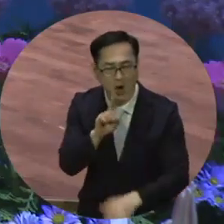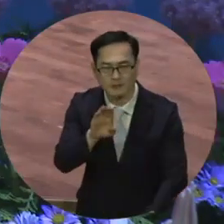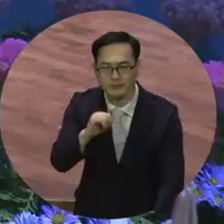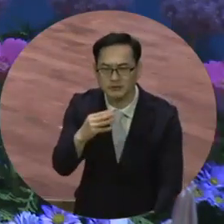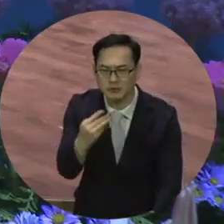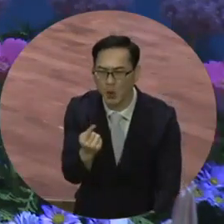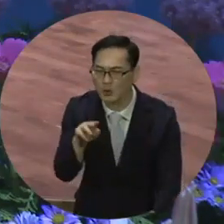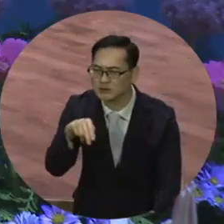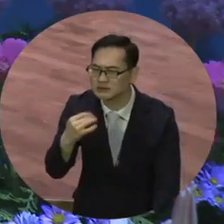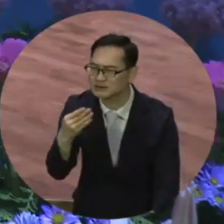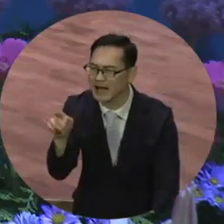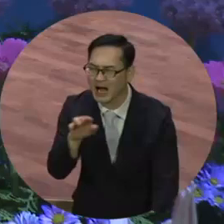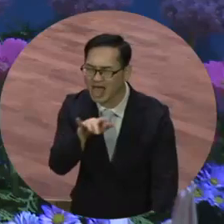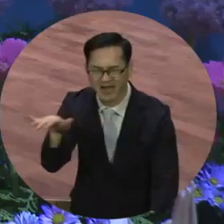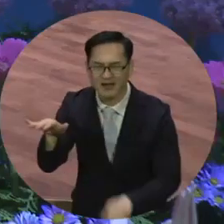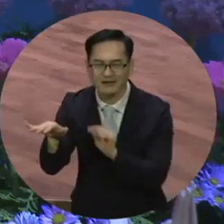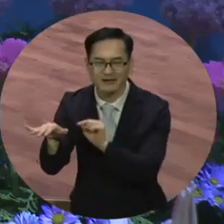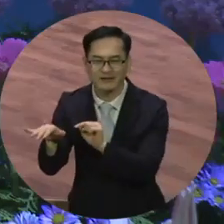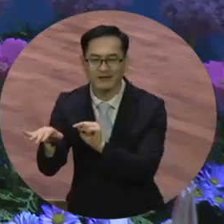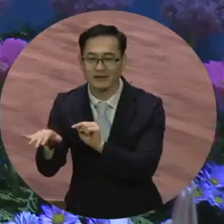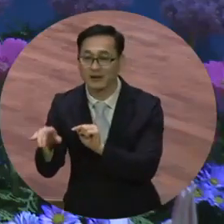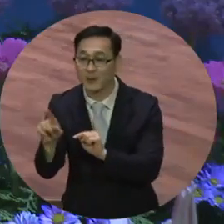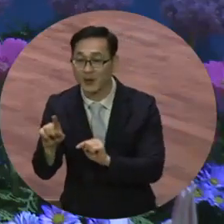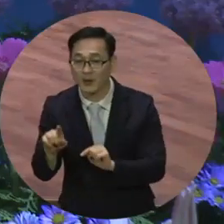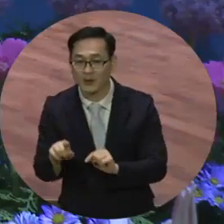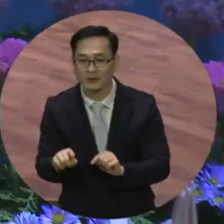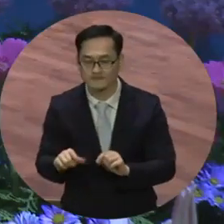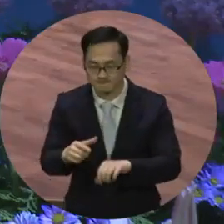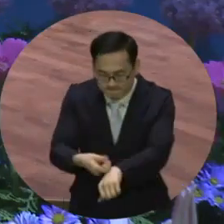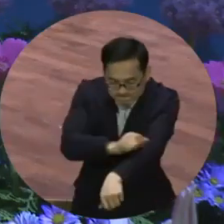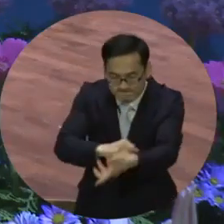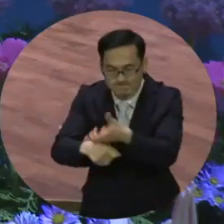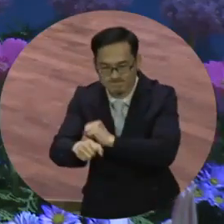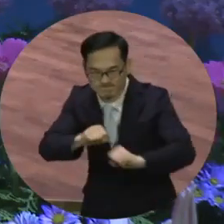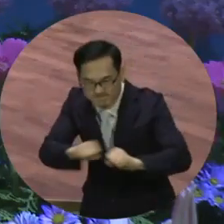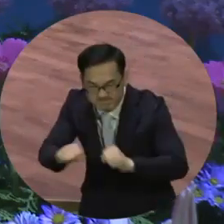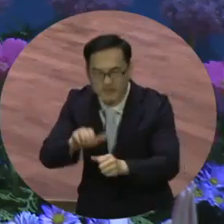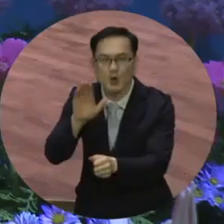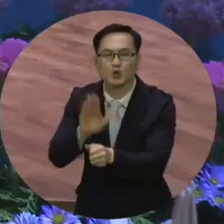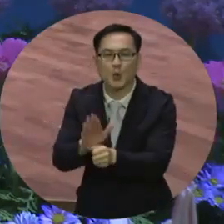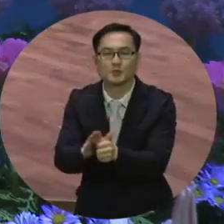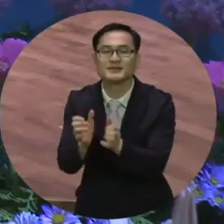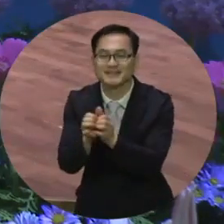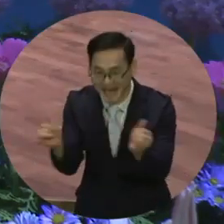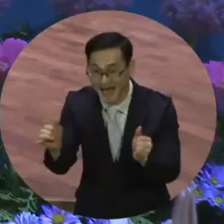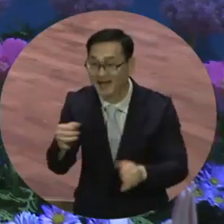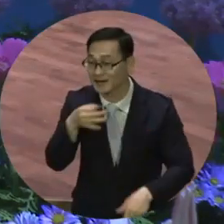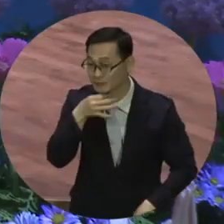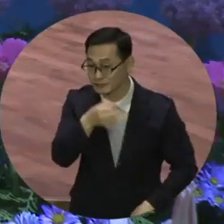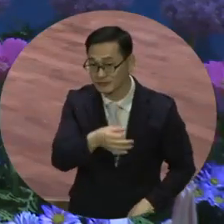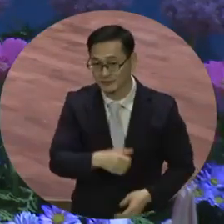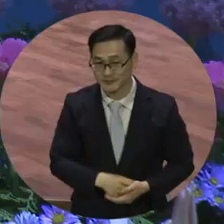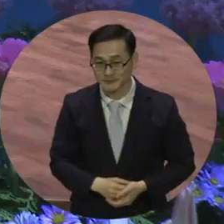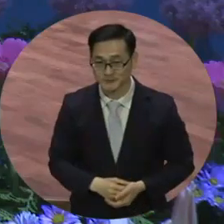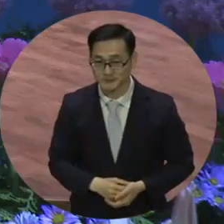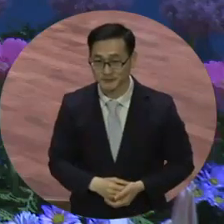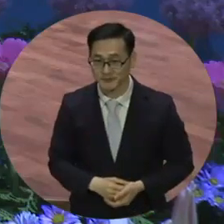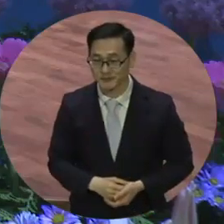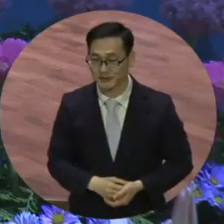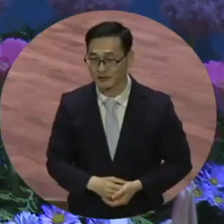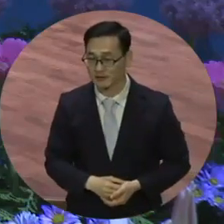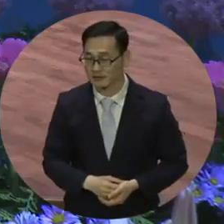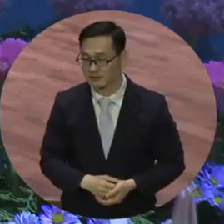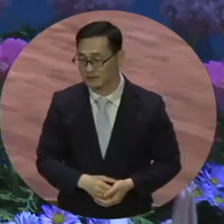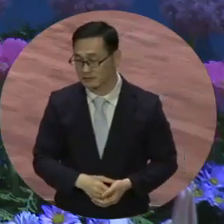프로스타티스라는 헬라말인데 이게 무슨 말인가 하니까 적극적으로 돕는다. 그런 뜻이에요. 이건 실제로